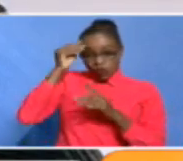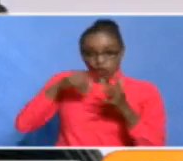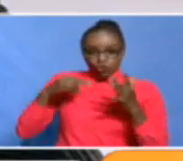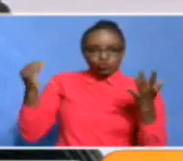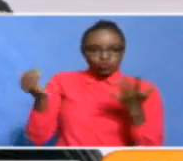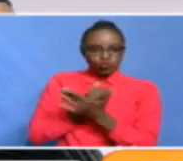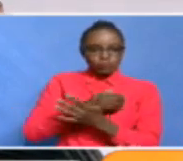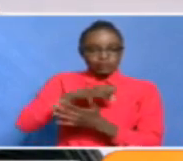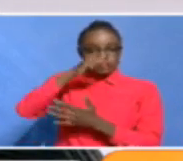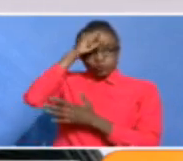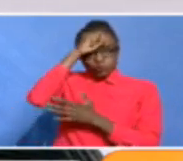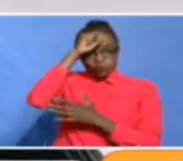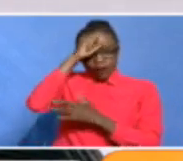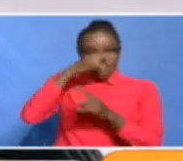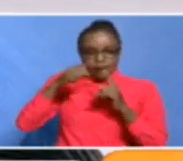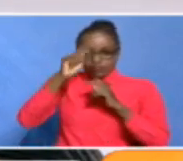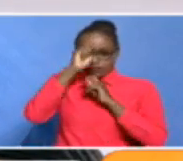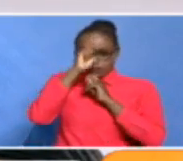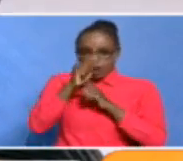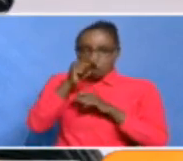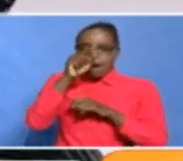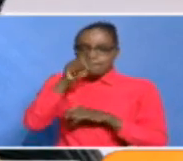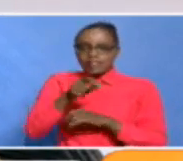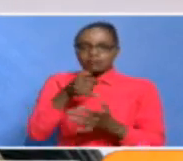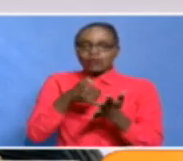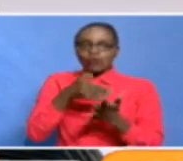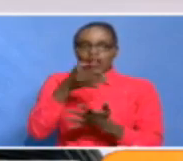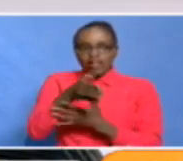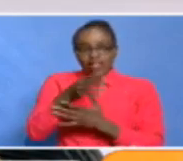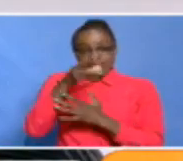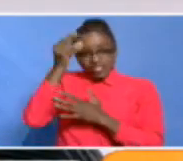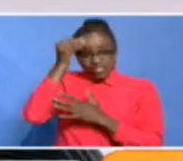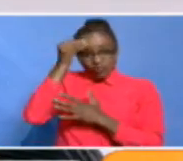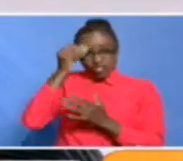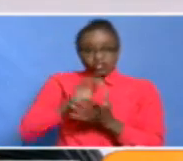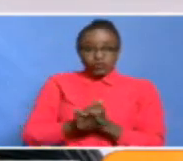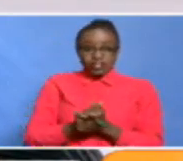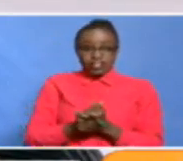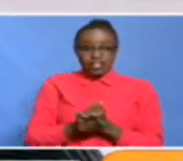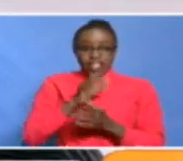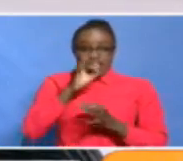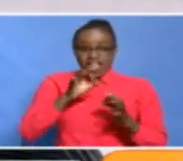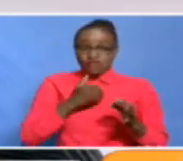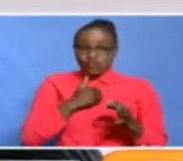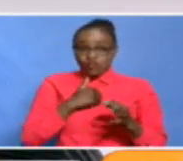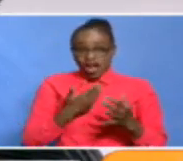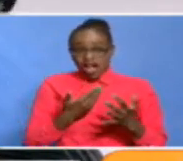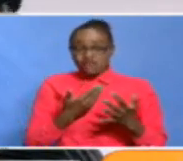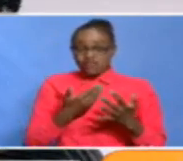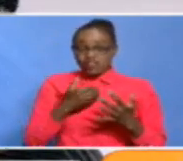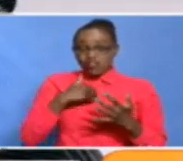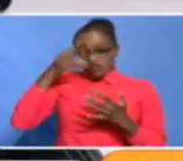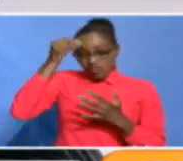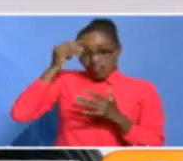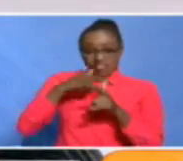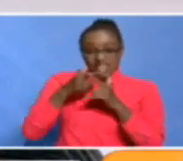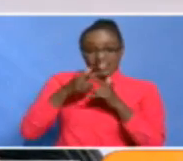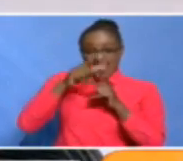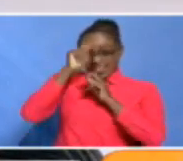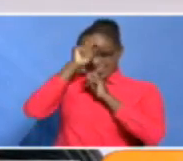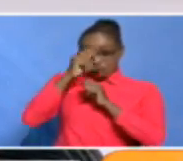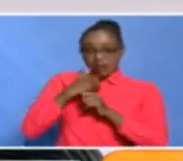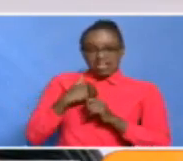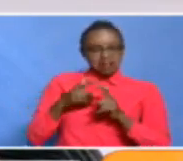ujinga. Lakini heshima iwe pale pale katika hiyo elimu. Ukiwa uko na elimu na kuna heshima zako hapa jamika.